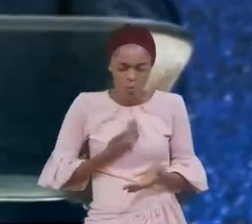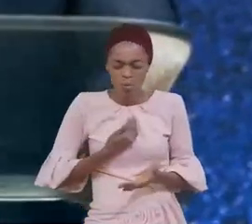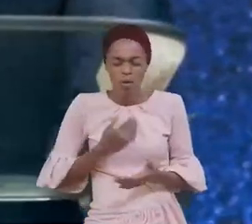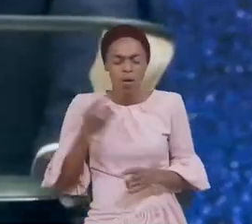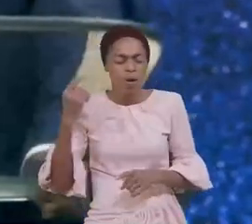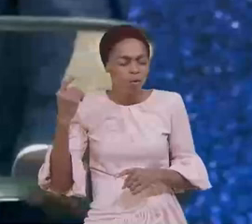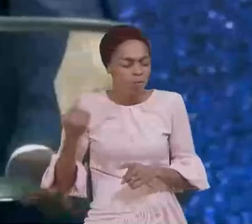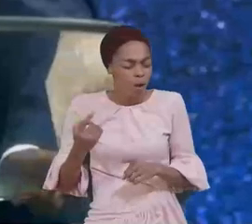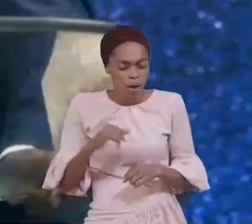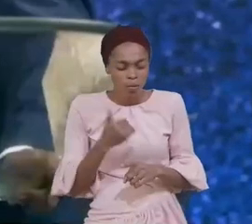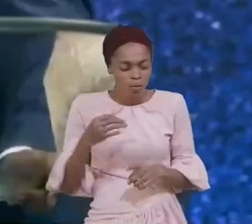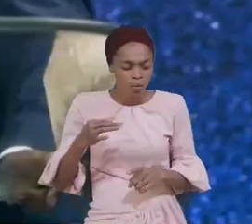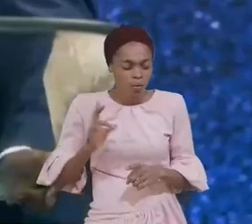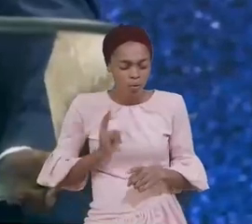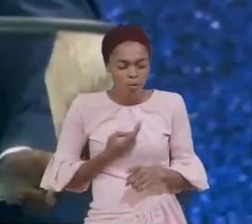pas